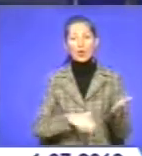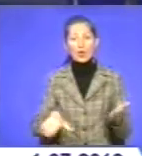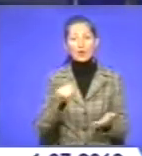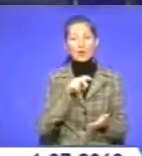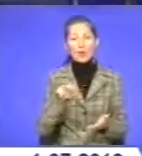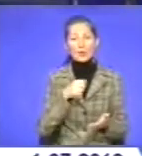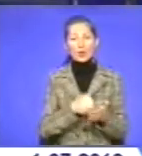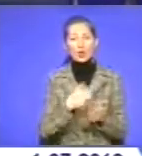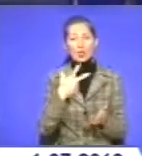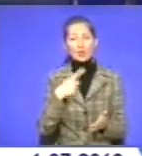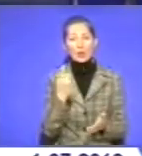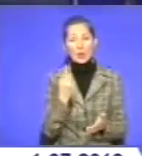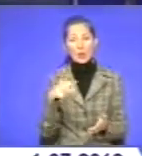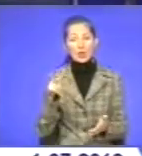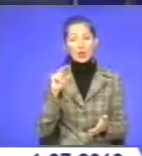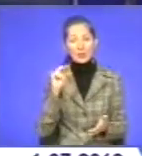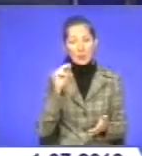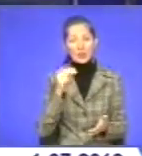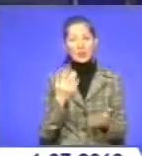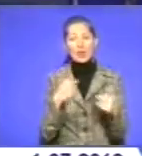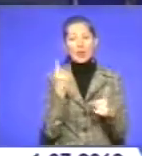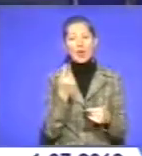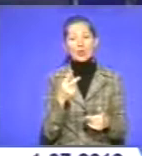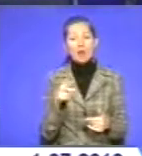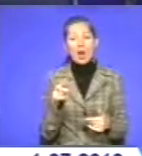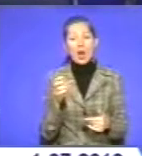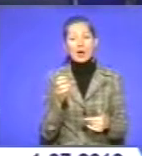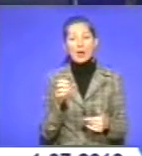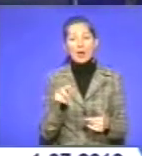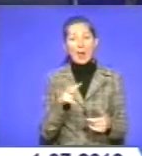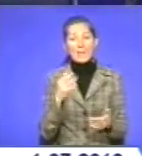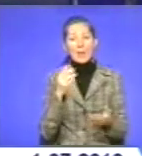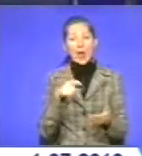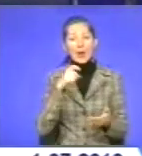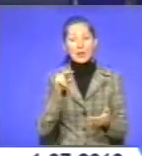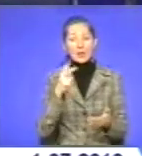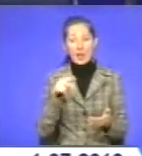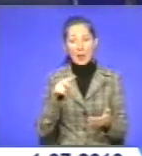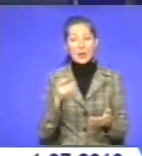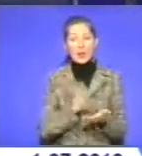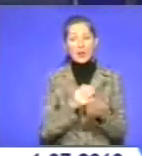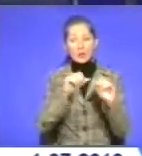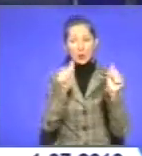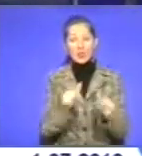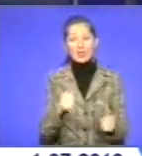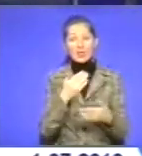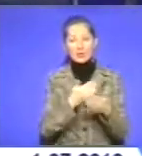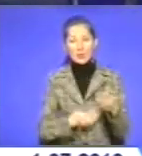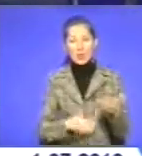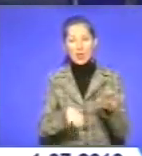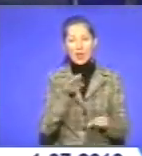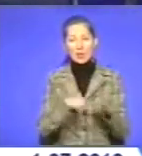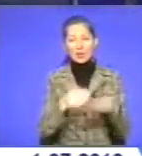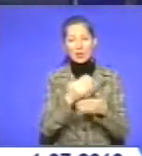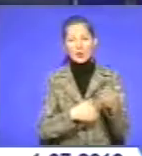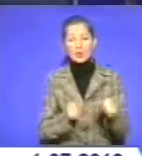числа. Вже 1 серпня українські виші зобов'язані сформувати рейтингові списки вступників, а 11-го – зарахувати